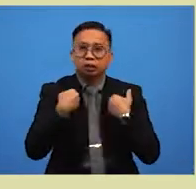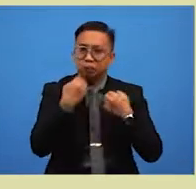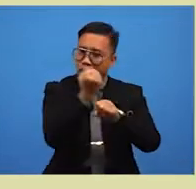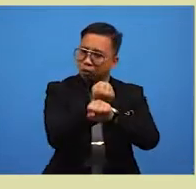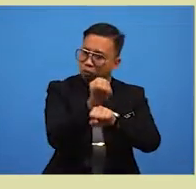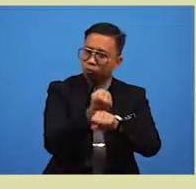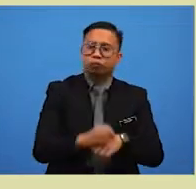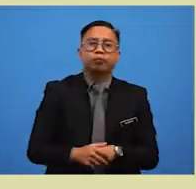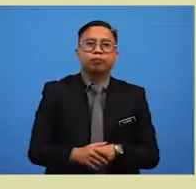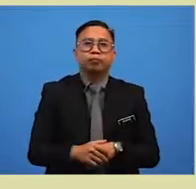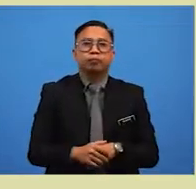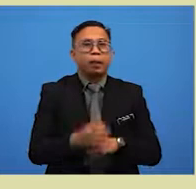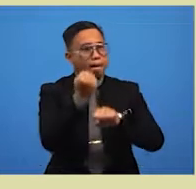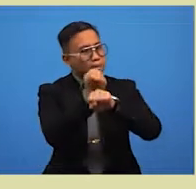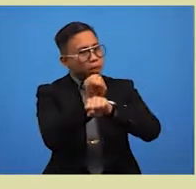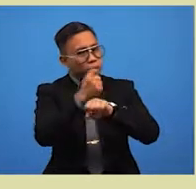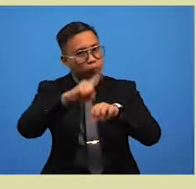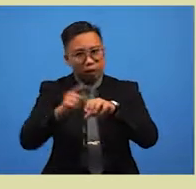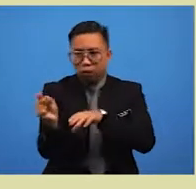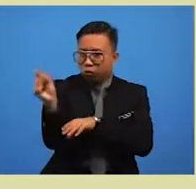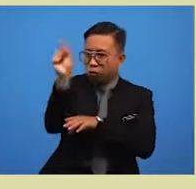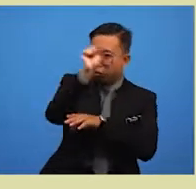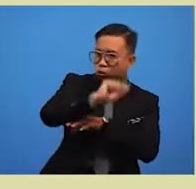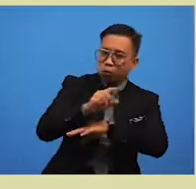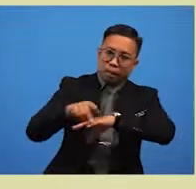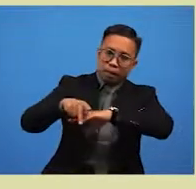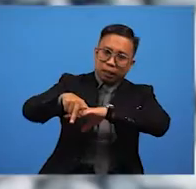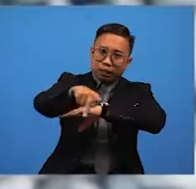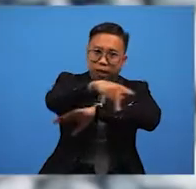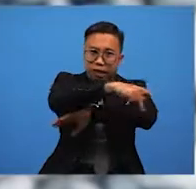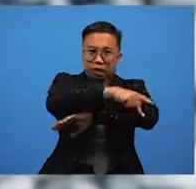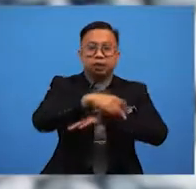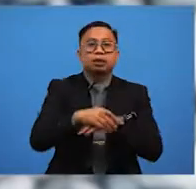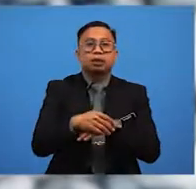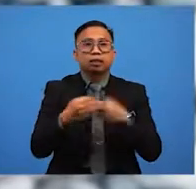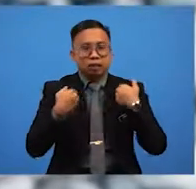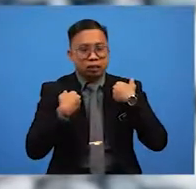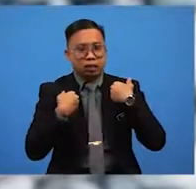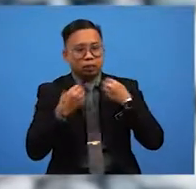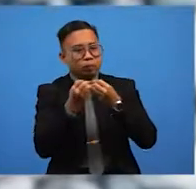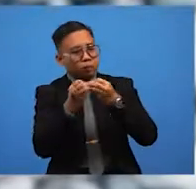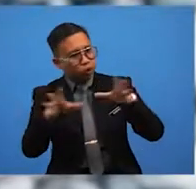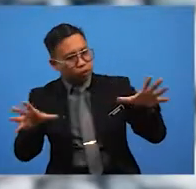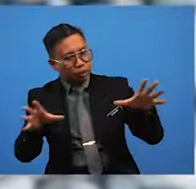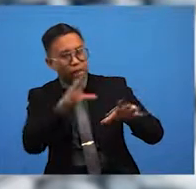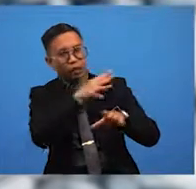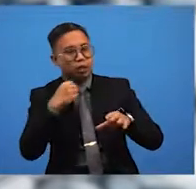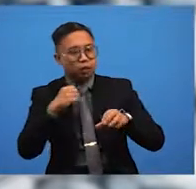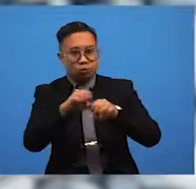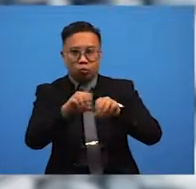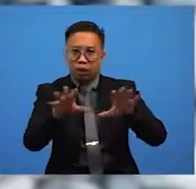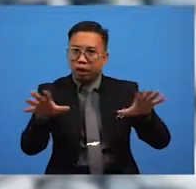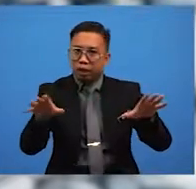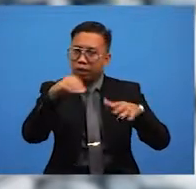Jadi, batuan ini pada gunung, pantai atau permukaan bumi mengalami pemecahan dan penguraian